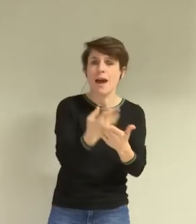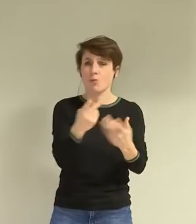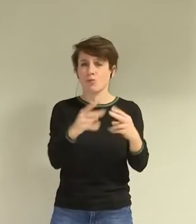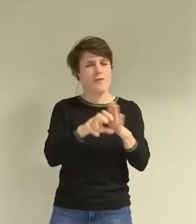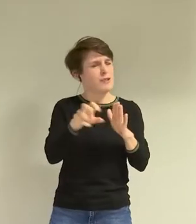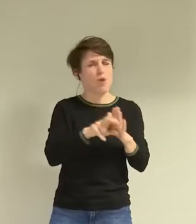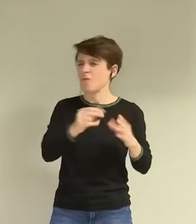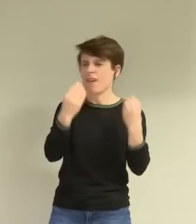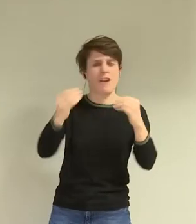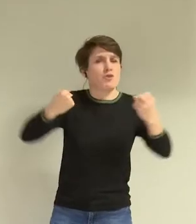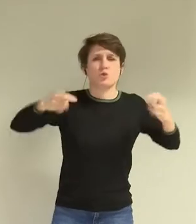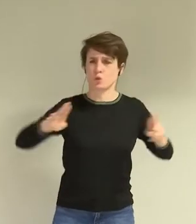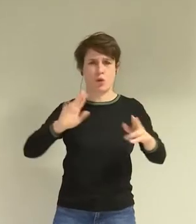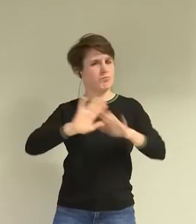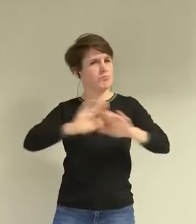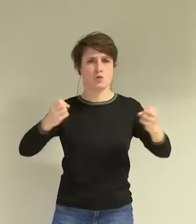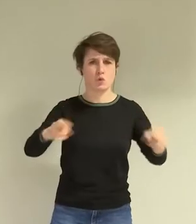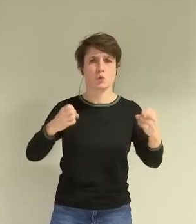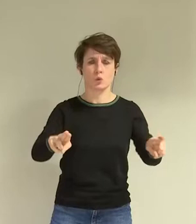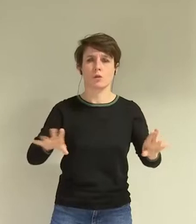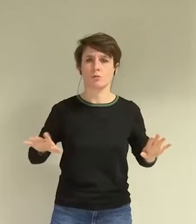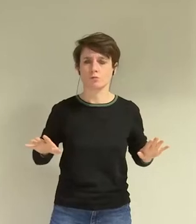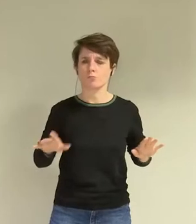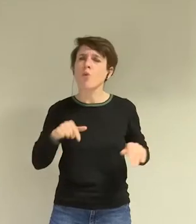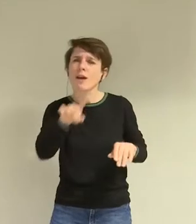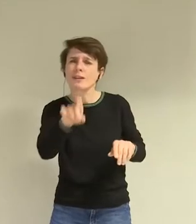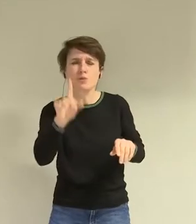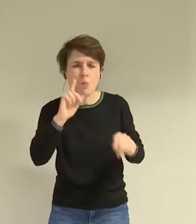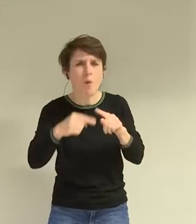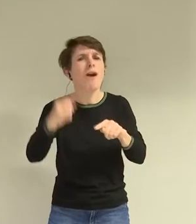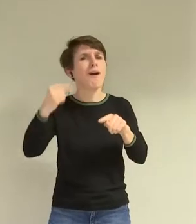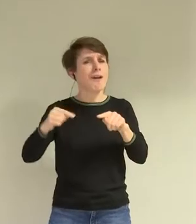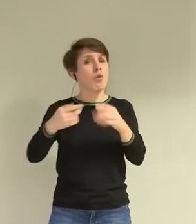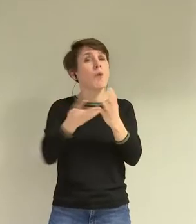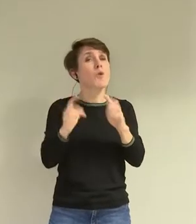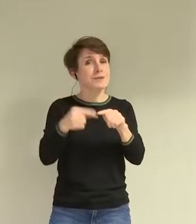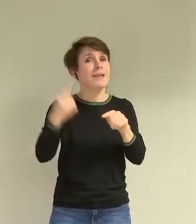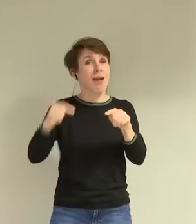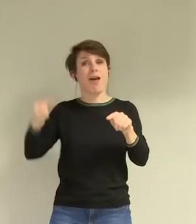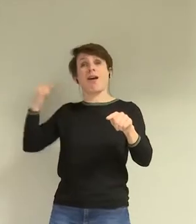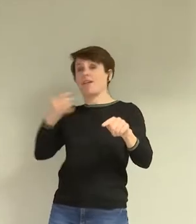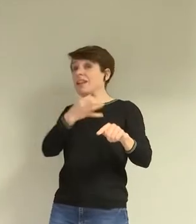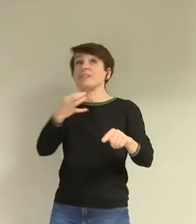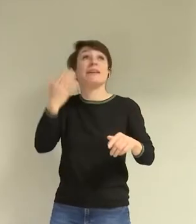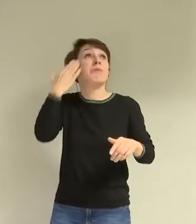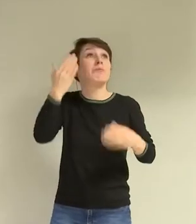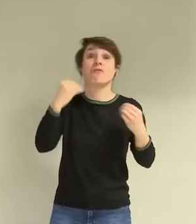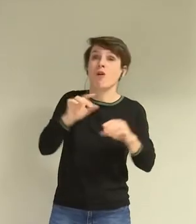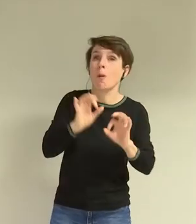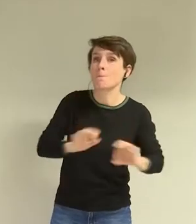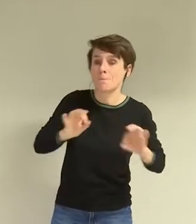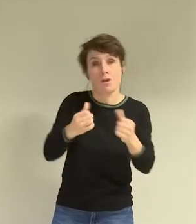je pose la question car au conseil précédent il avait au contraire évoqué un possible recours à l'emprunt pour équilibrer notre budget